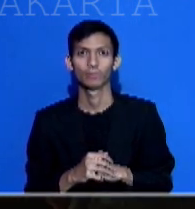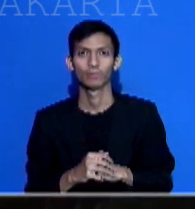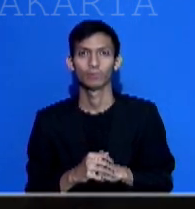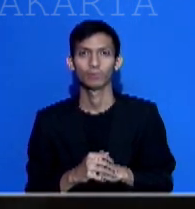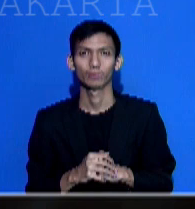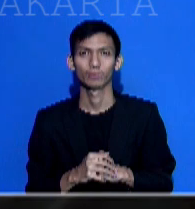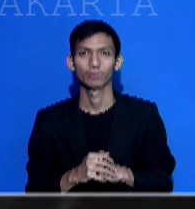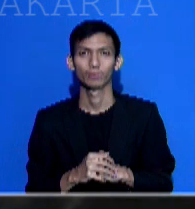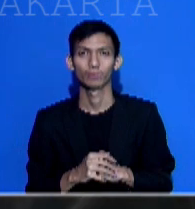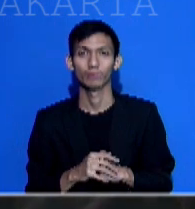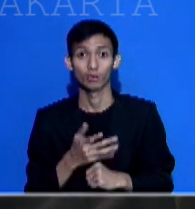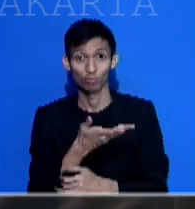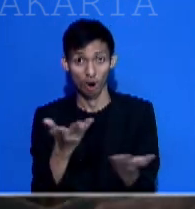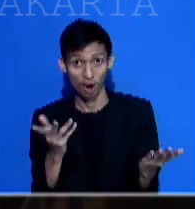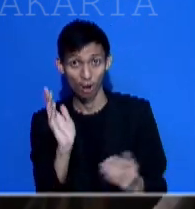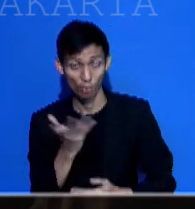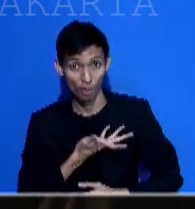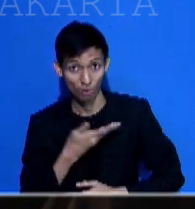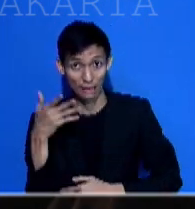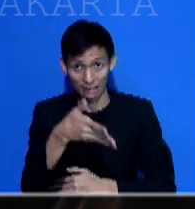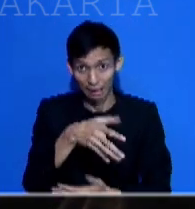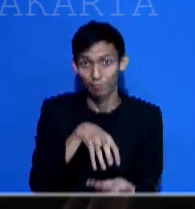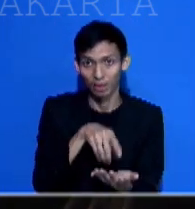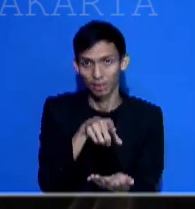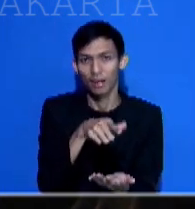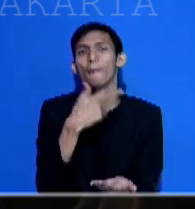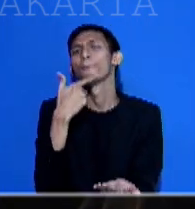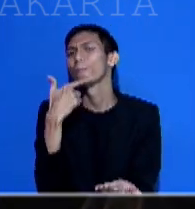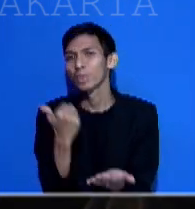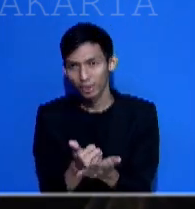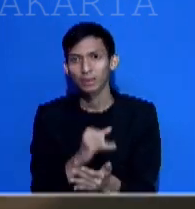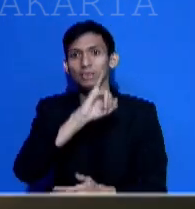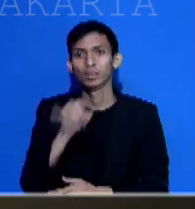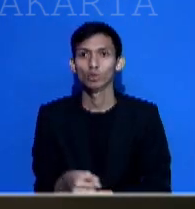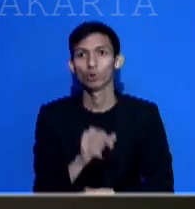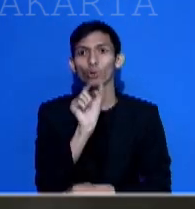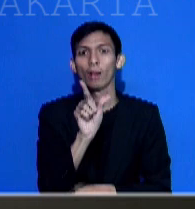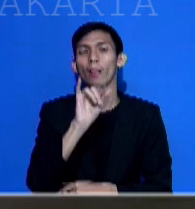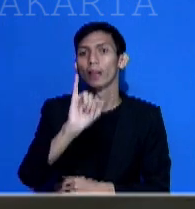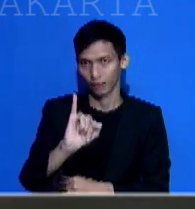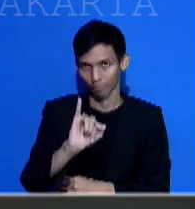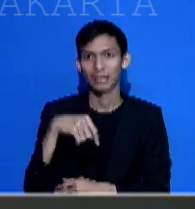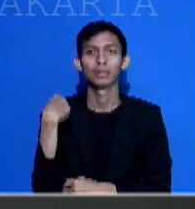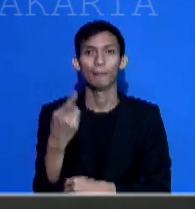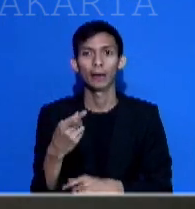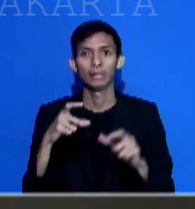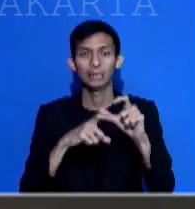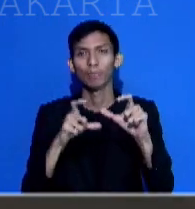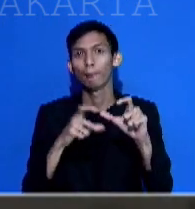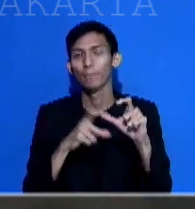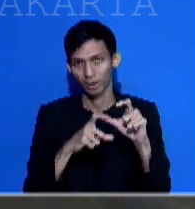Disarankan kalau mau berkunjung ke wisata Dieng, baiknya di bulan Juli hingga bulan September.